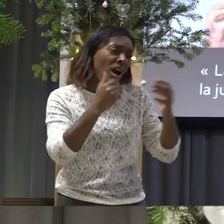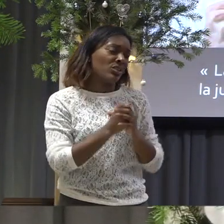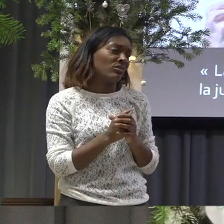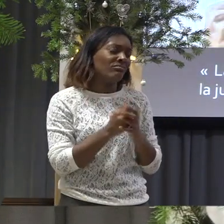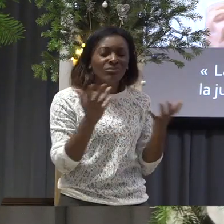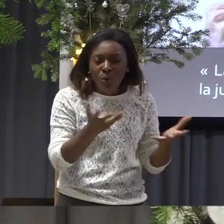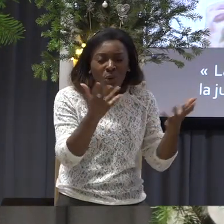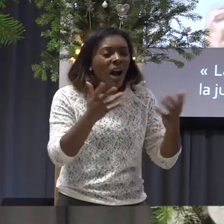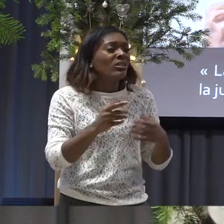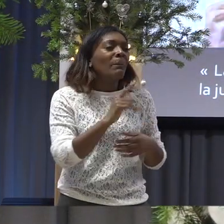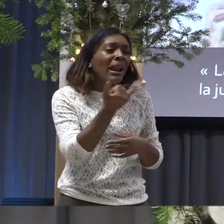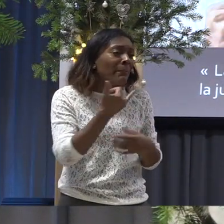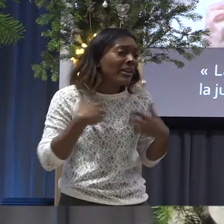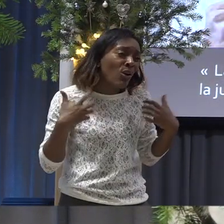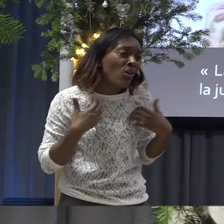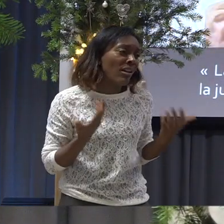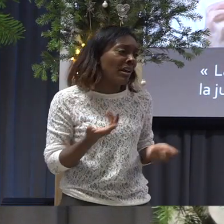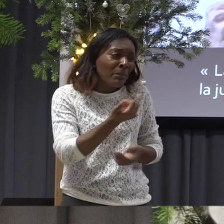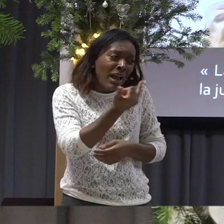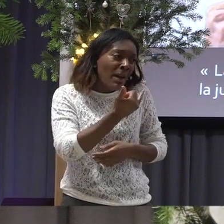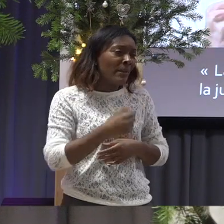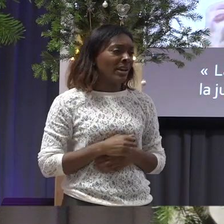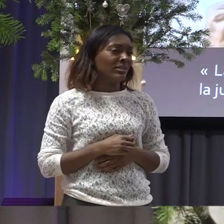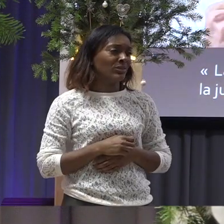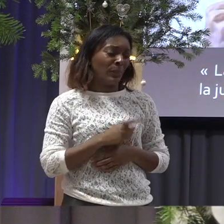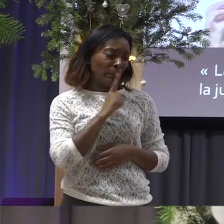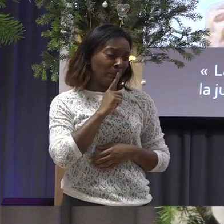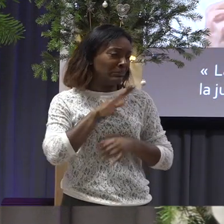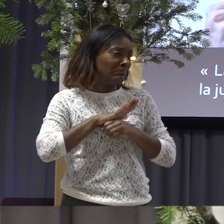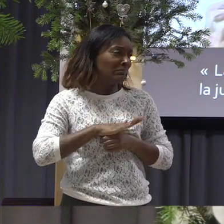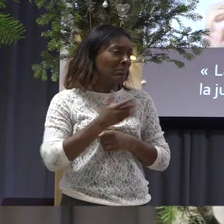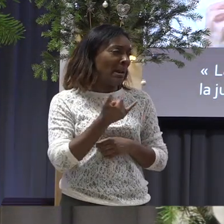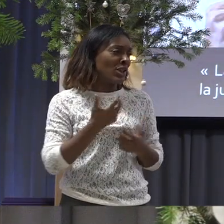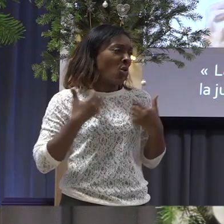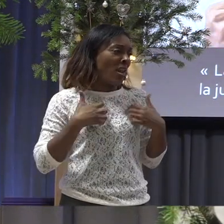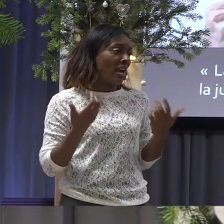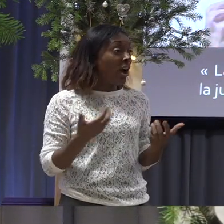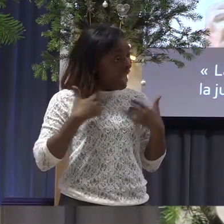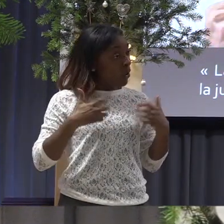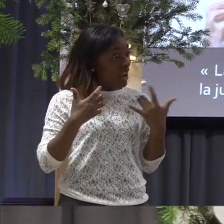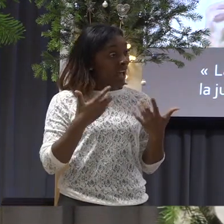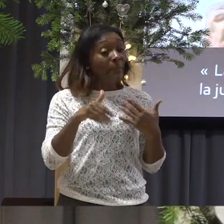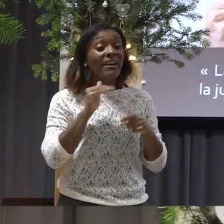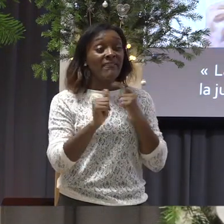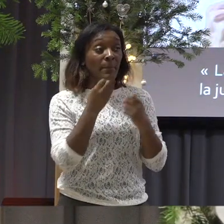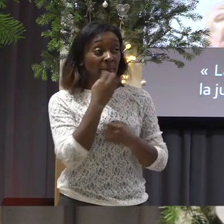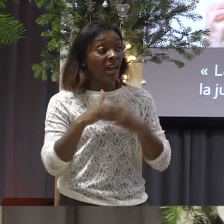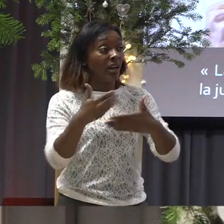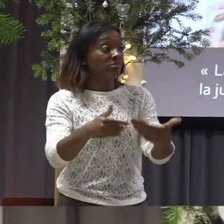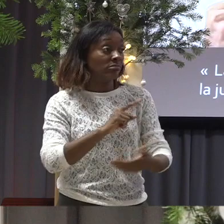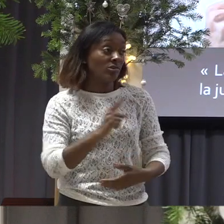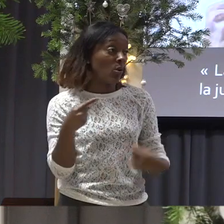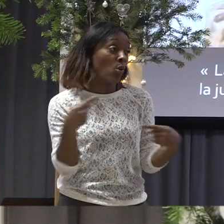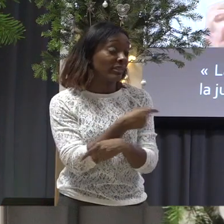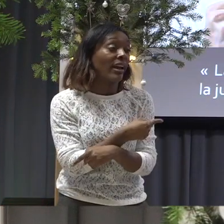que ne vous mettez pas en colère. La colère de l'homme ne va pas accomplir la justice de Dieu.